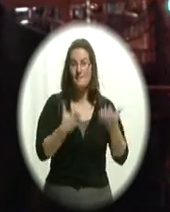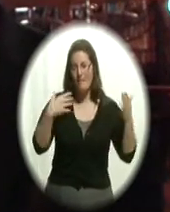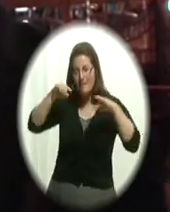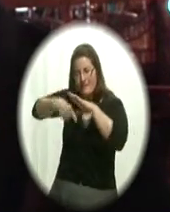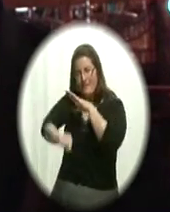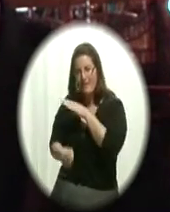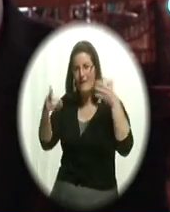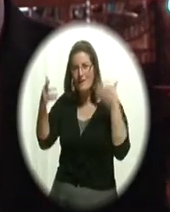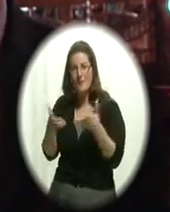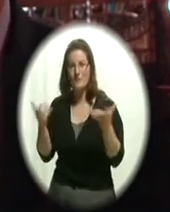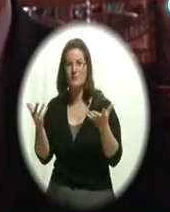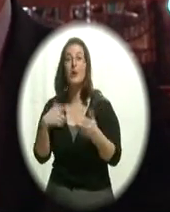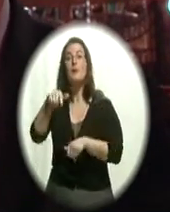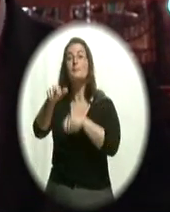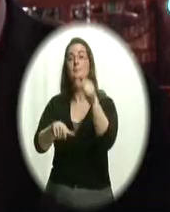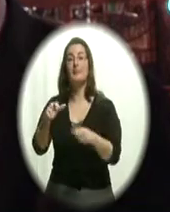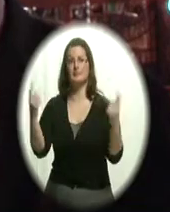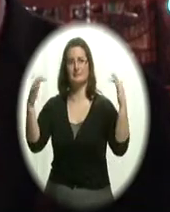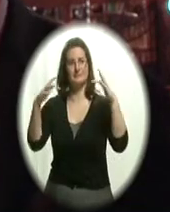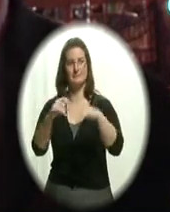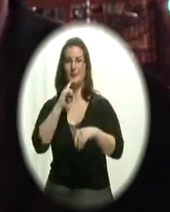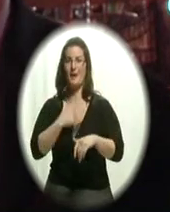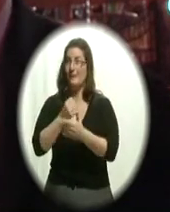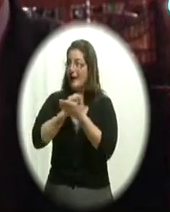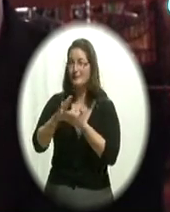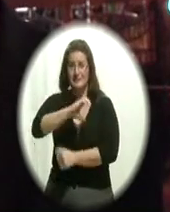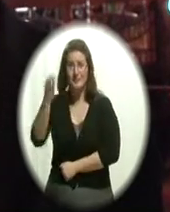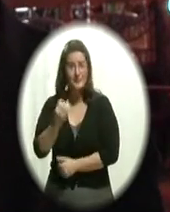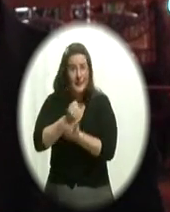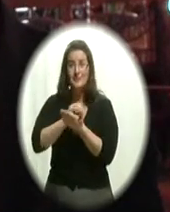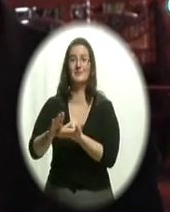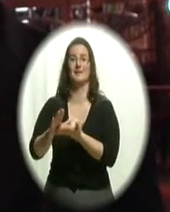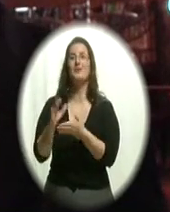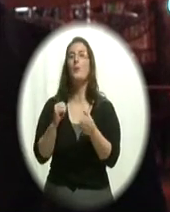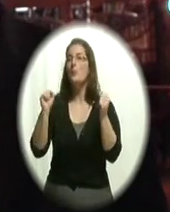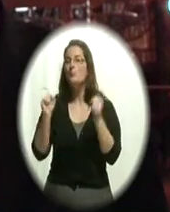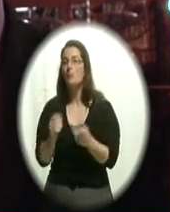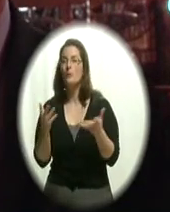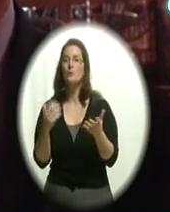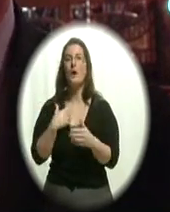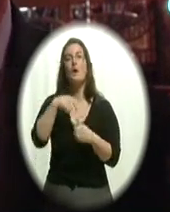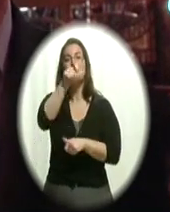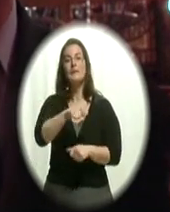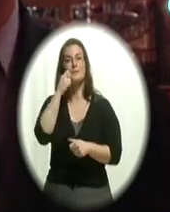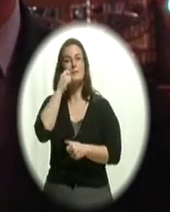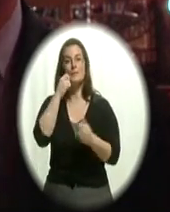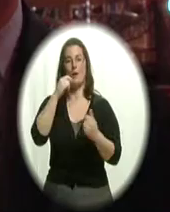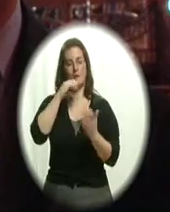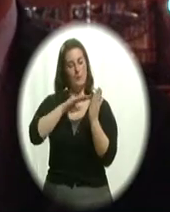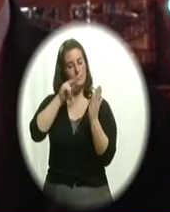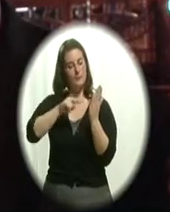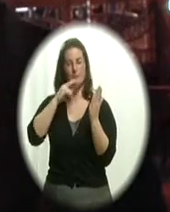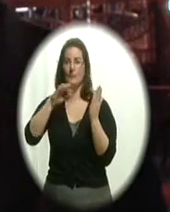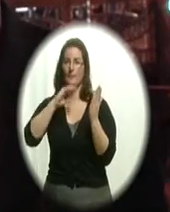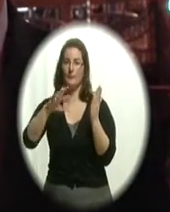fond l'occasion au public havrais de venir, c'est gratuit, tout est gratuit, de pouvoir écouter des lectures de textes, rencontrer des